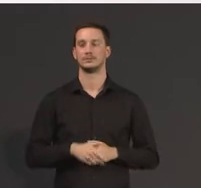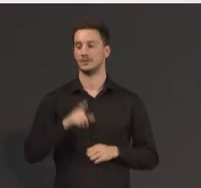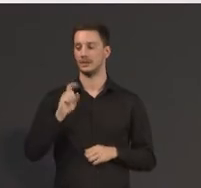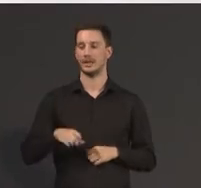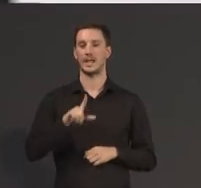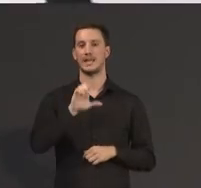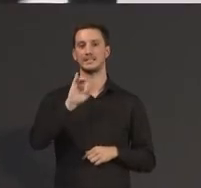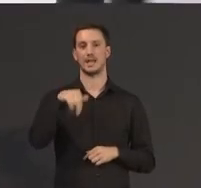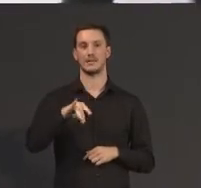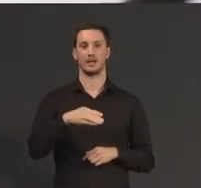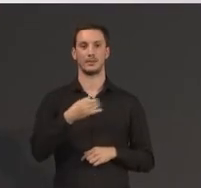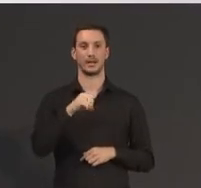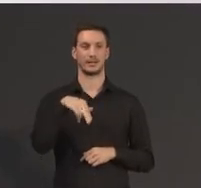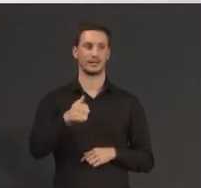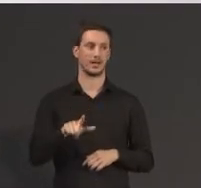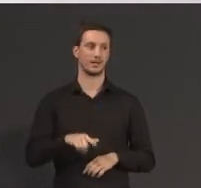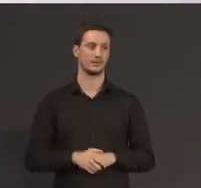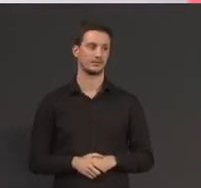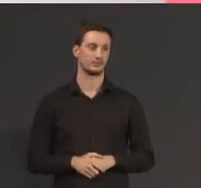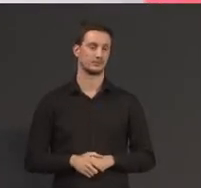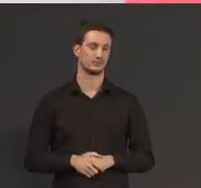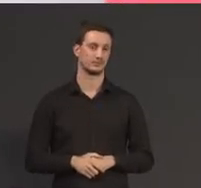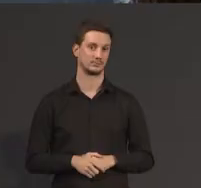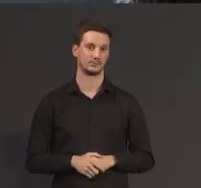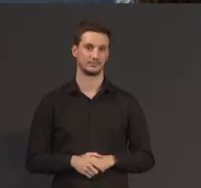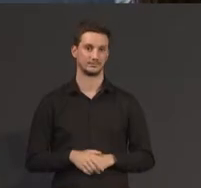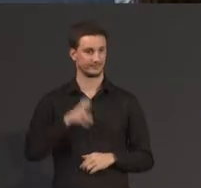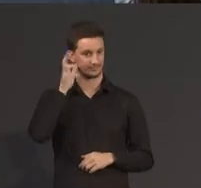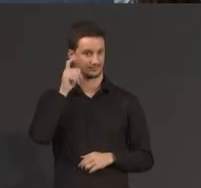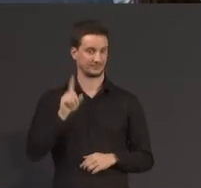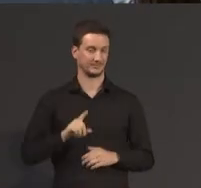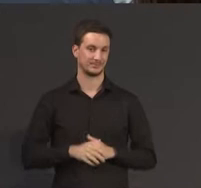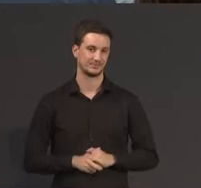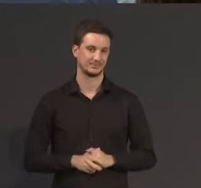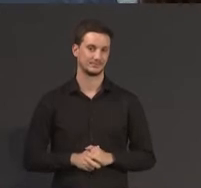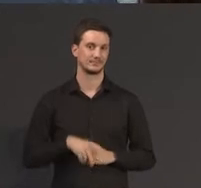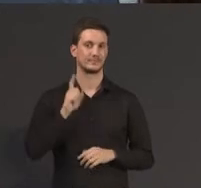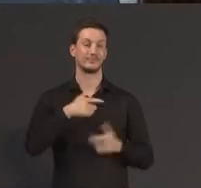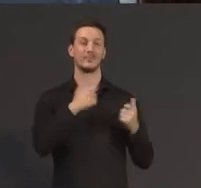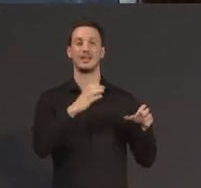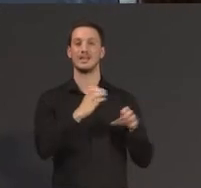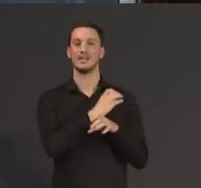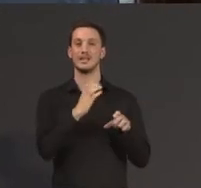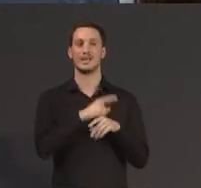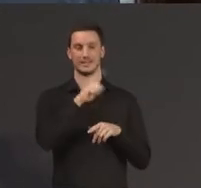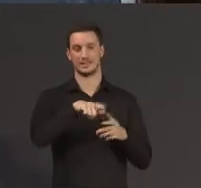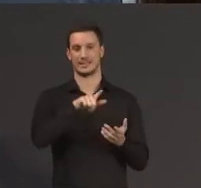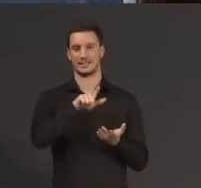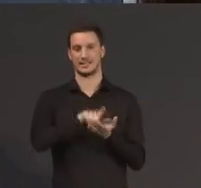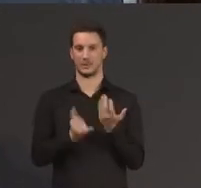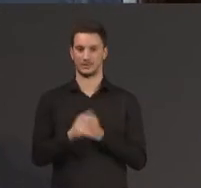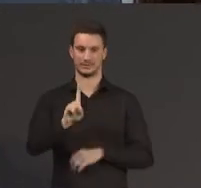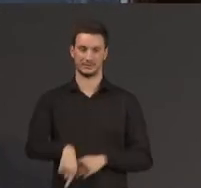Bernal, sotsdirectora del Departament de Traducció i Ciències del Llenguatge.